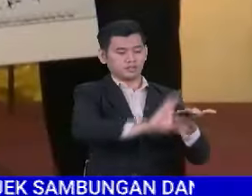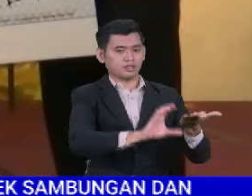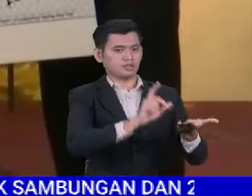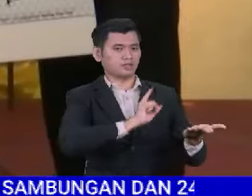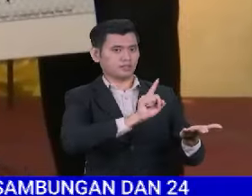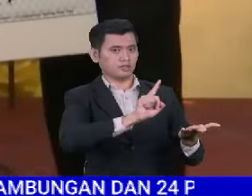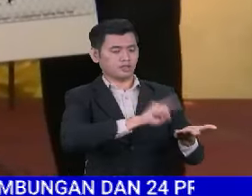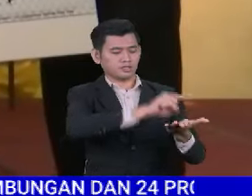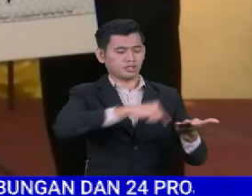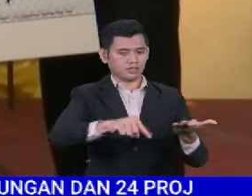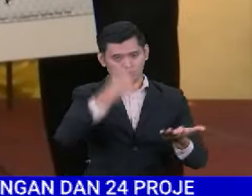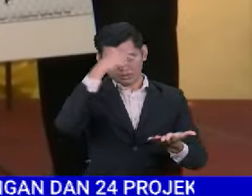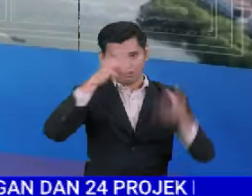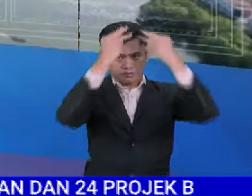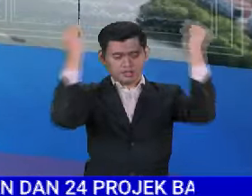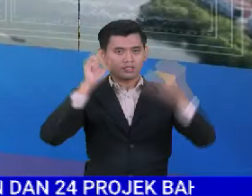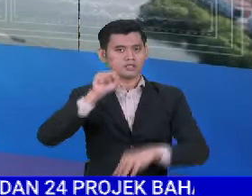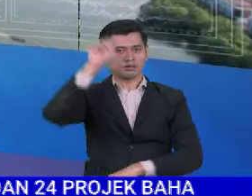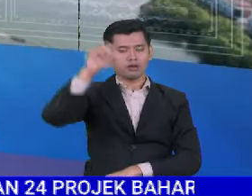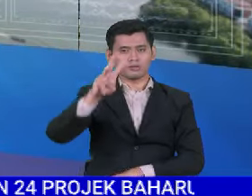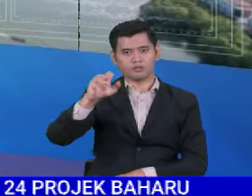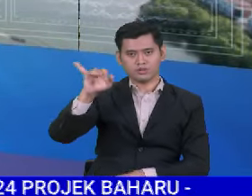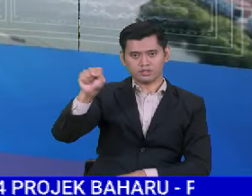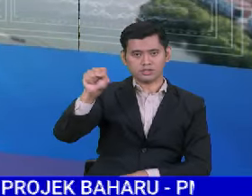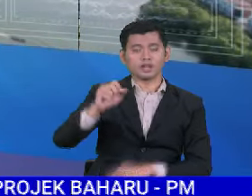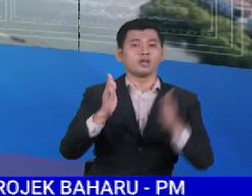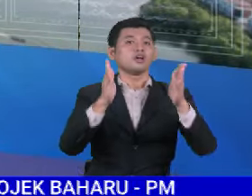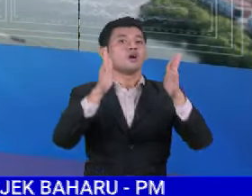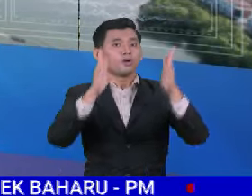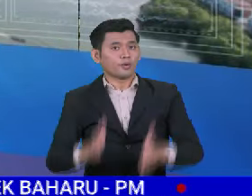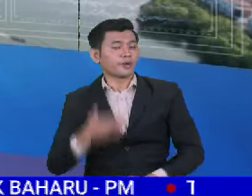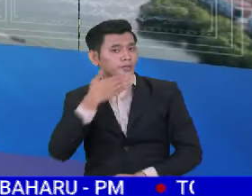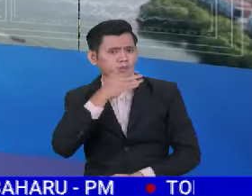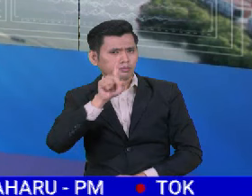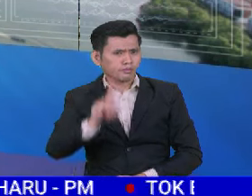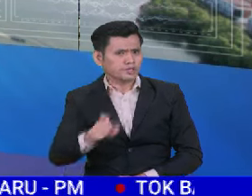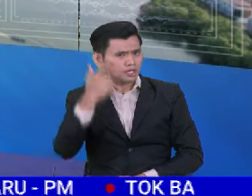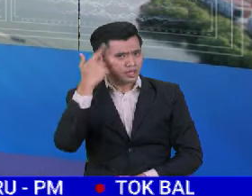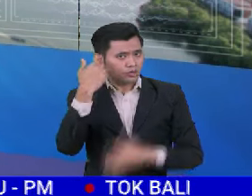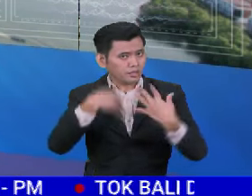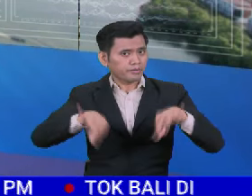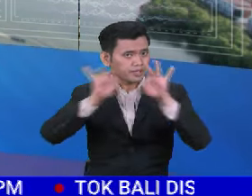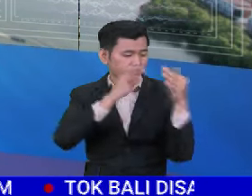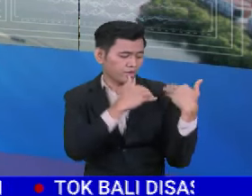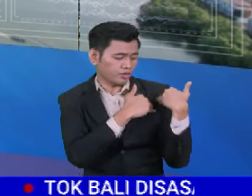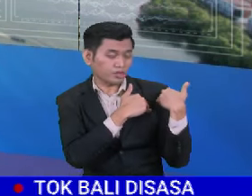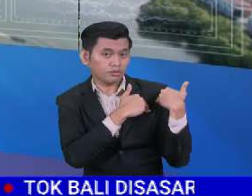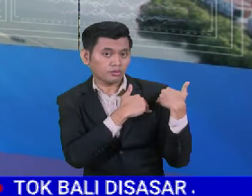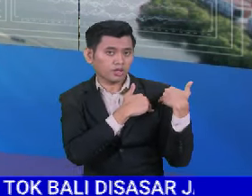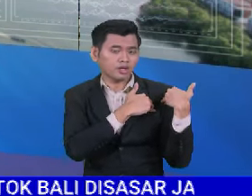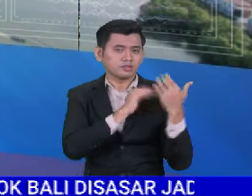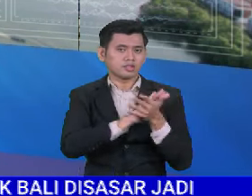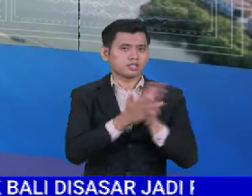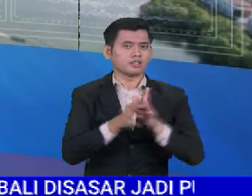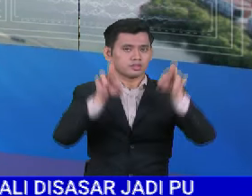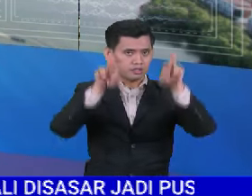Islam Sabah Muis Golongan muda perlu didedahkan dengan kepentingan dan tanggung jawab mereka sebagai